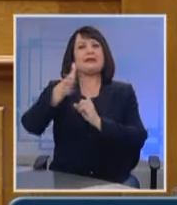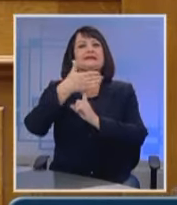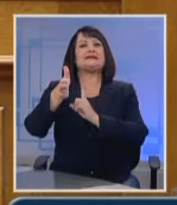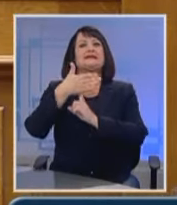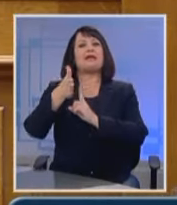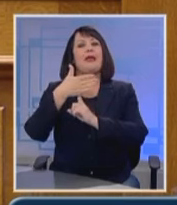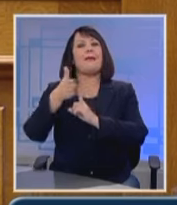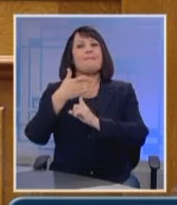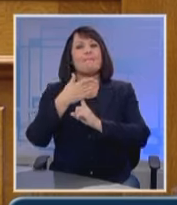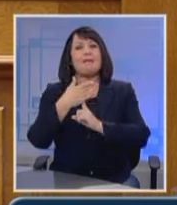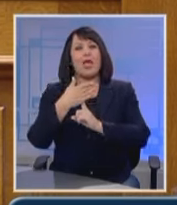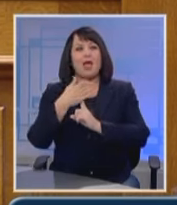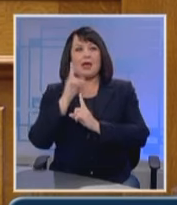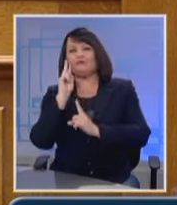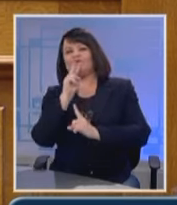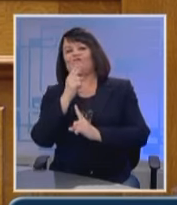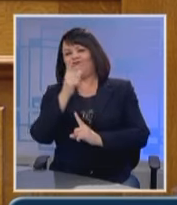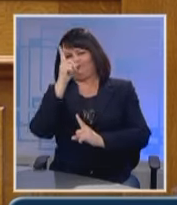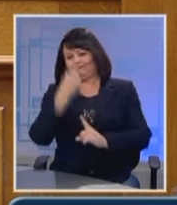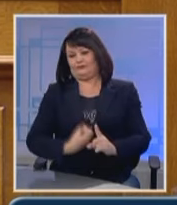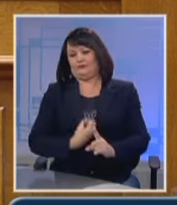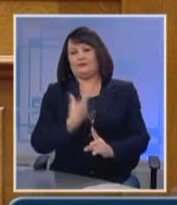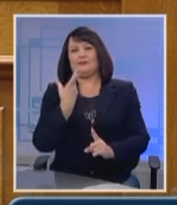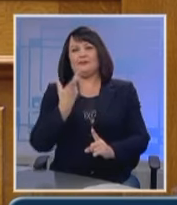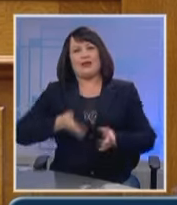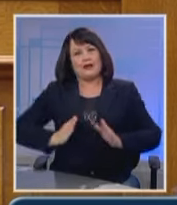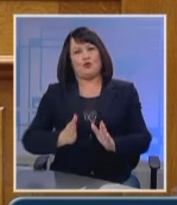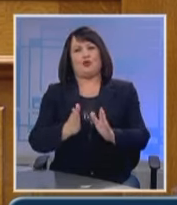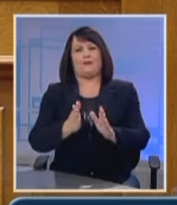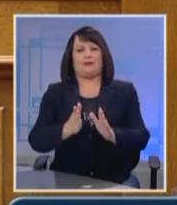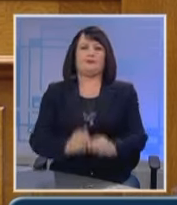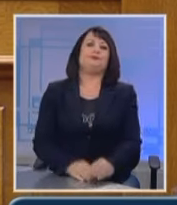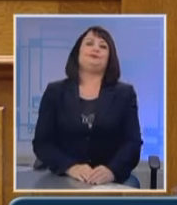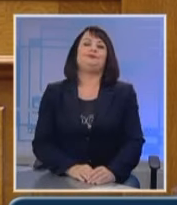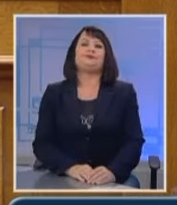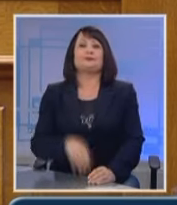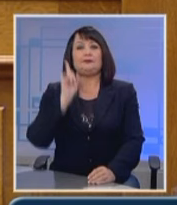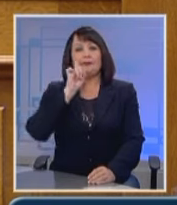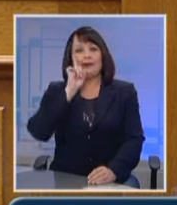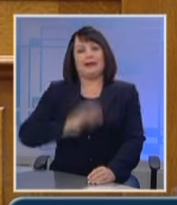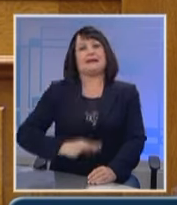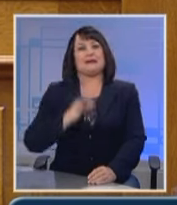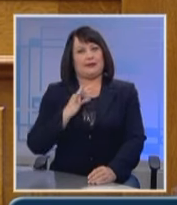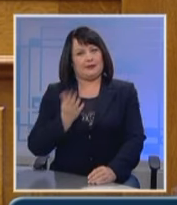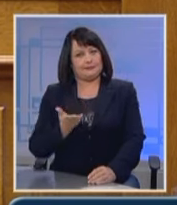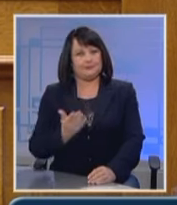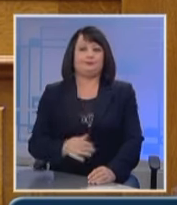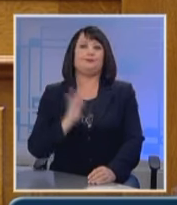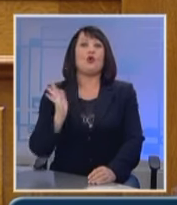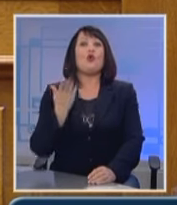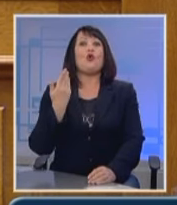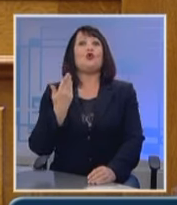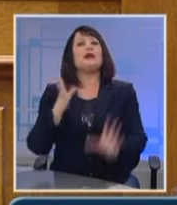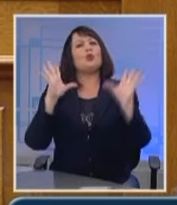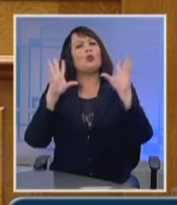να κυματίζει υπερήφανη και να μας οδηγεί σε κάθε βήμα. Κυρίες και κύριοι, όταν αυτά τα φώτα